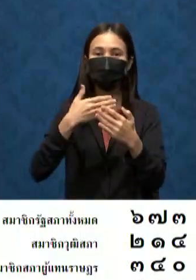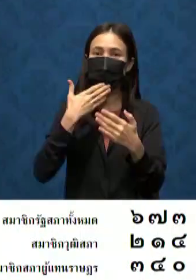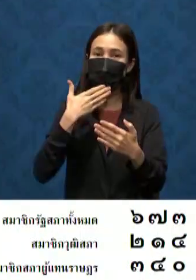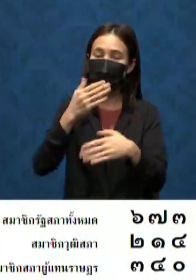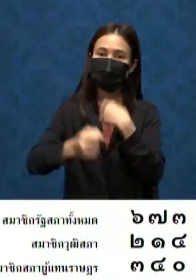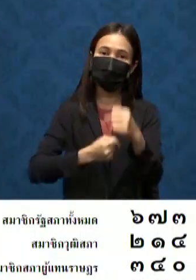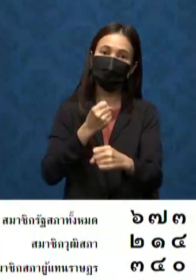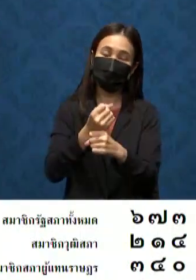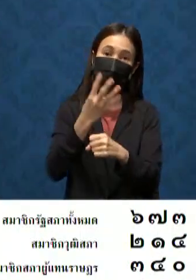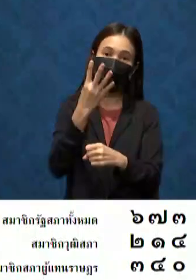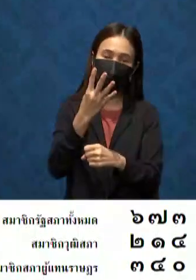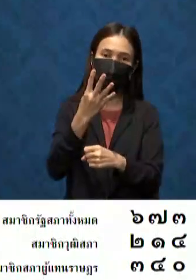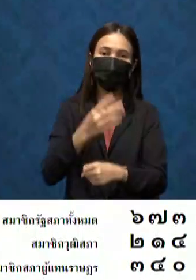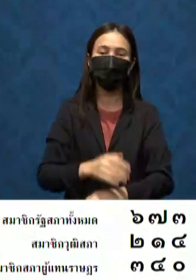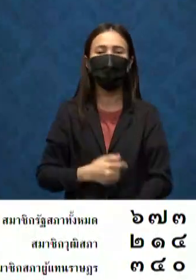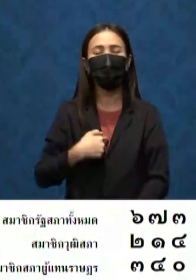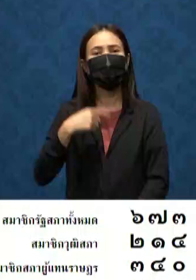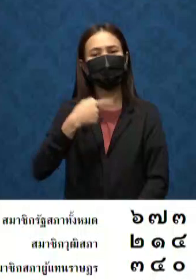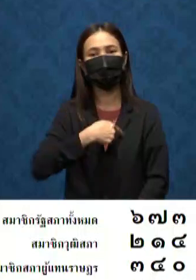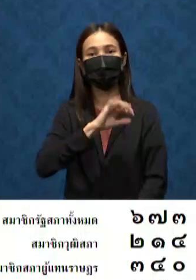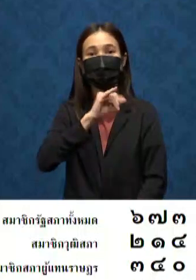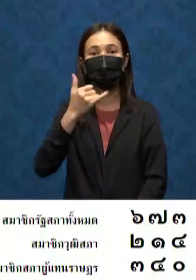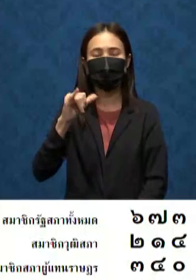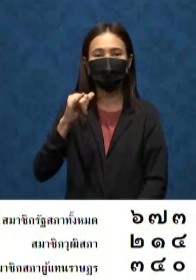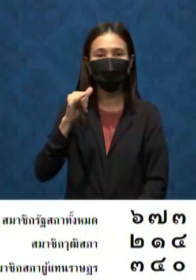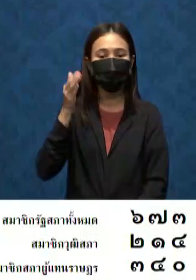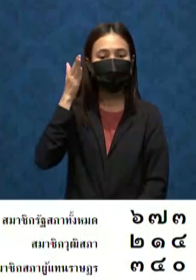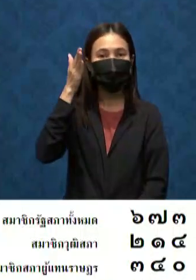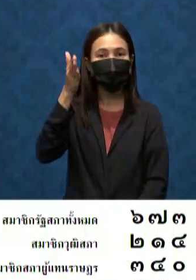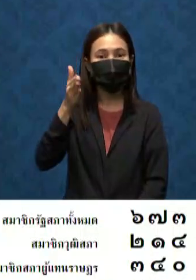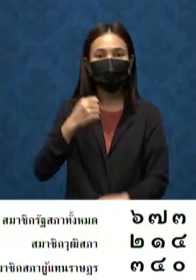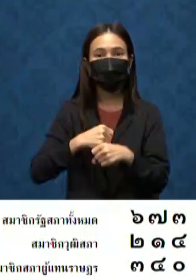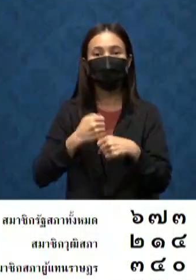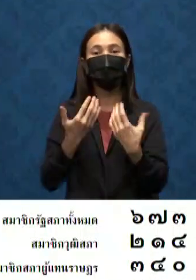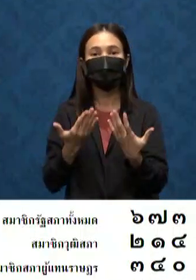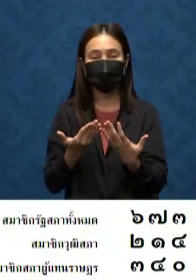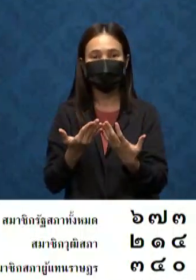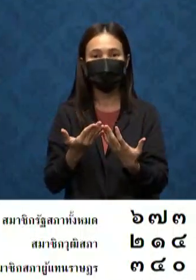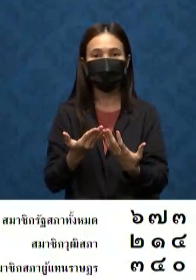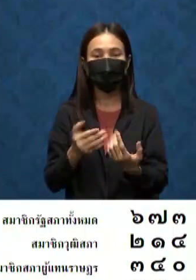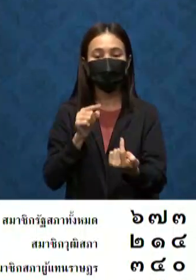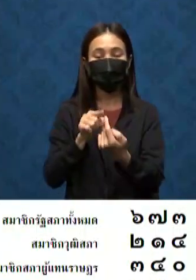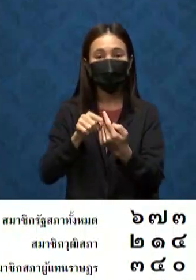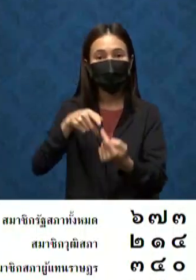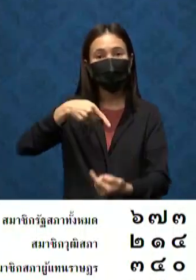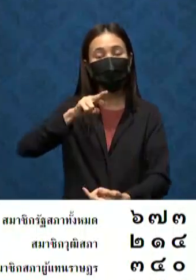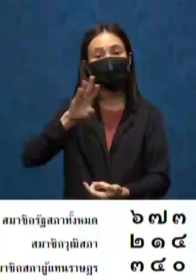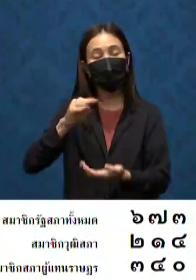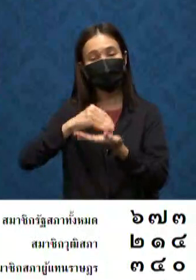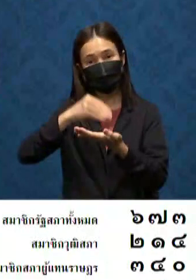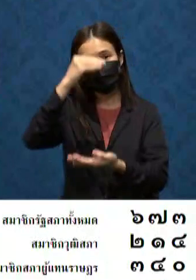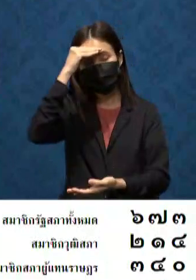เนี่ยผมไม่แน่ใจว่าเราจะเดินต่อไปอย่างไรทั้งพระบัญญัติการศึกษาที่ค้างอยู่